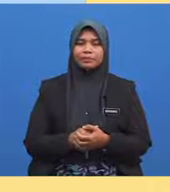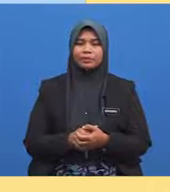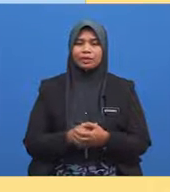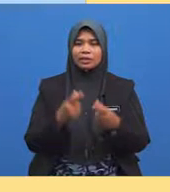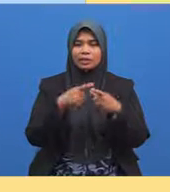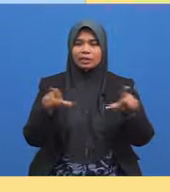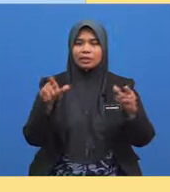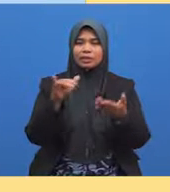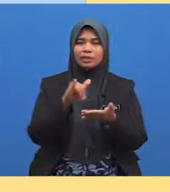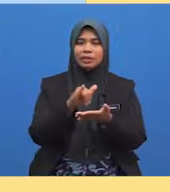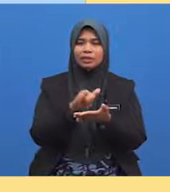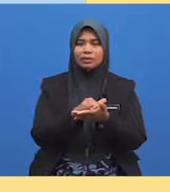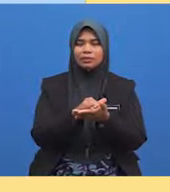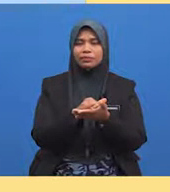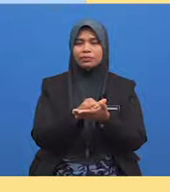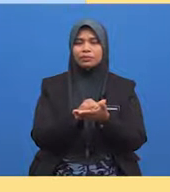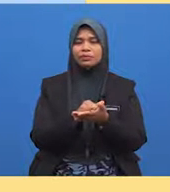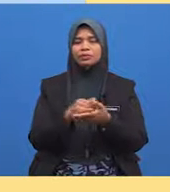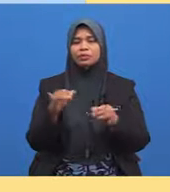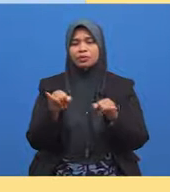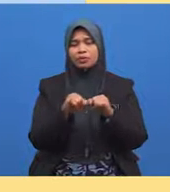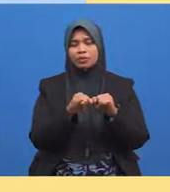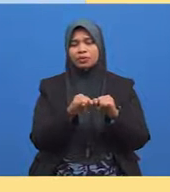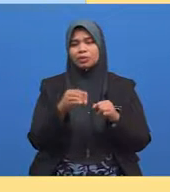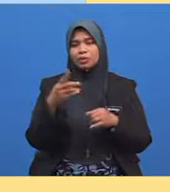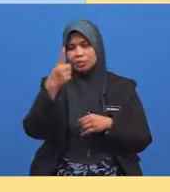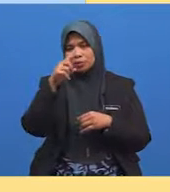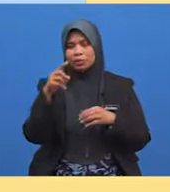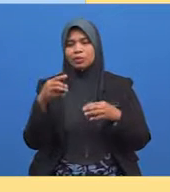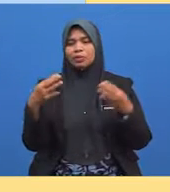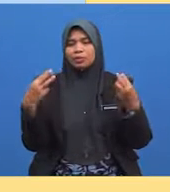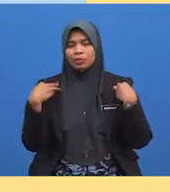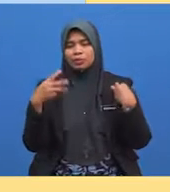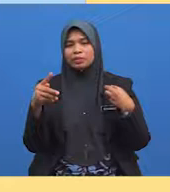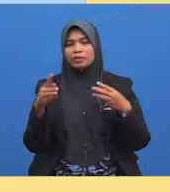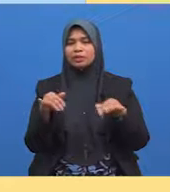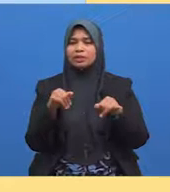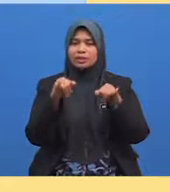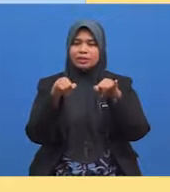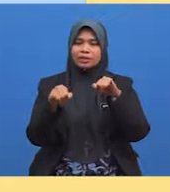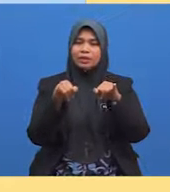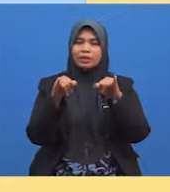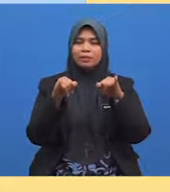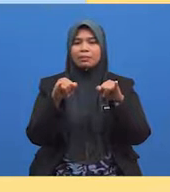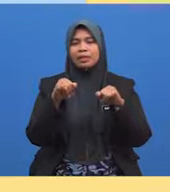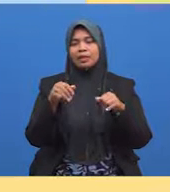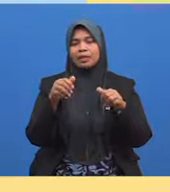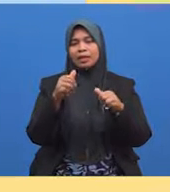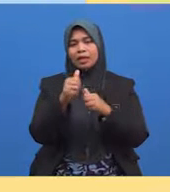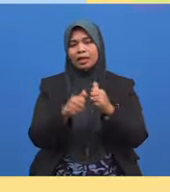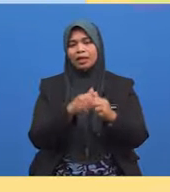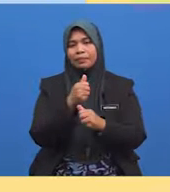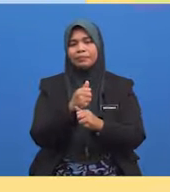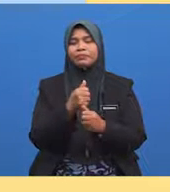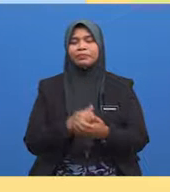Selain itu, biodiversity juga mewujudkan keseimbangan alam. Sebagai contoh, dalam kita nutrien,